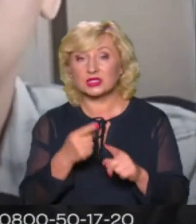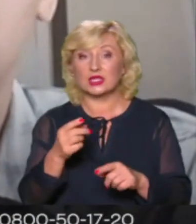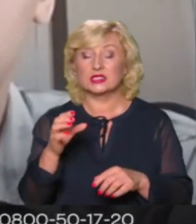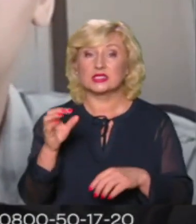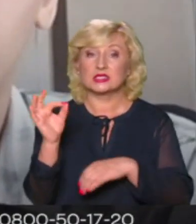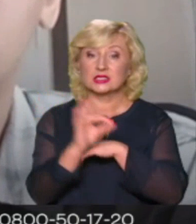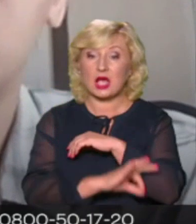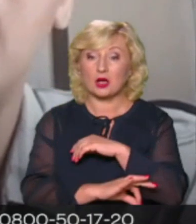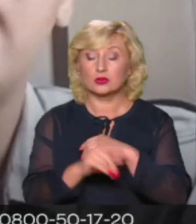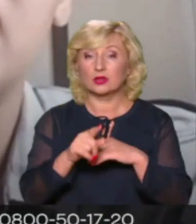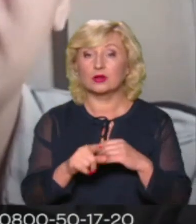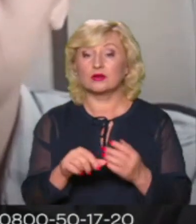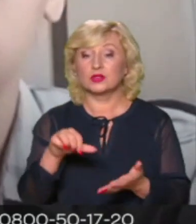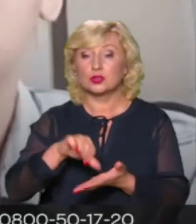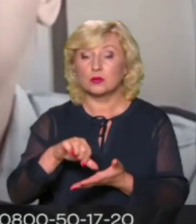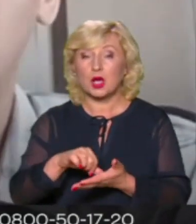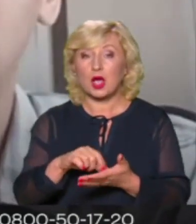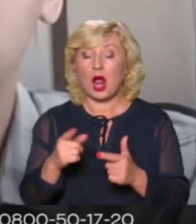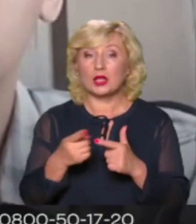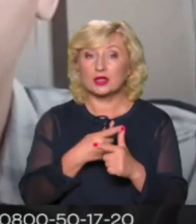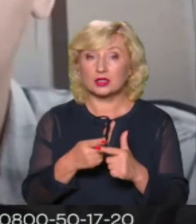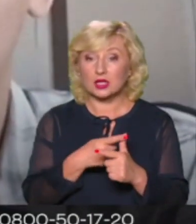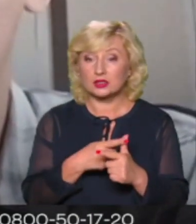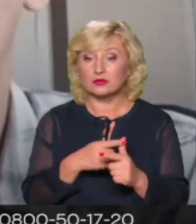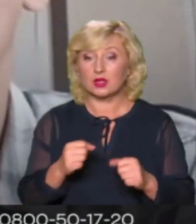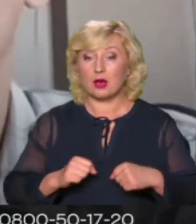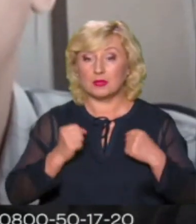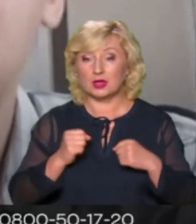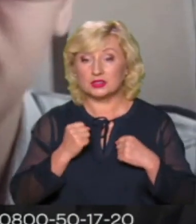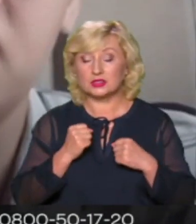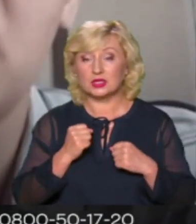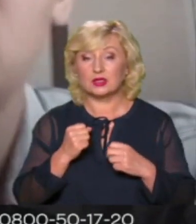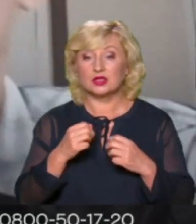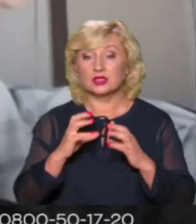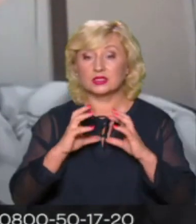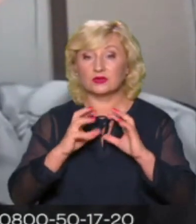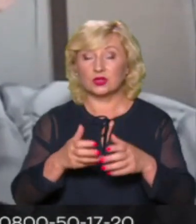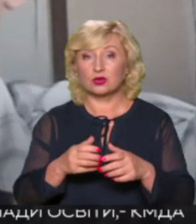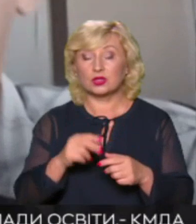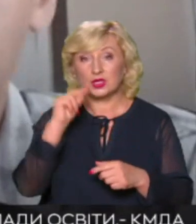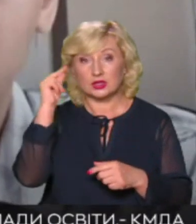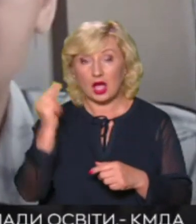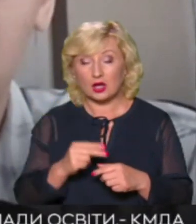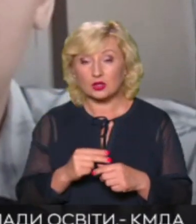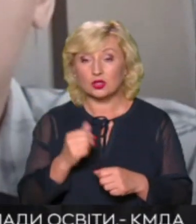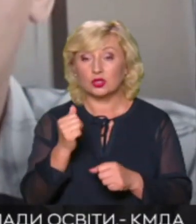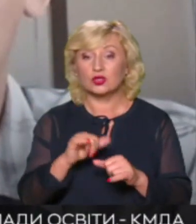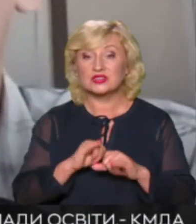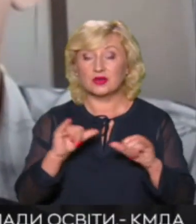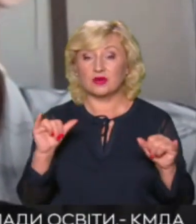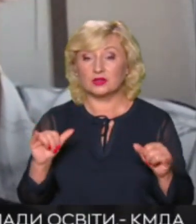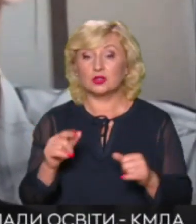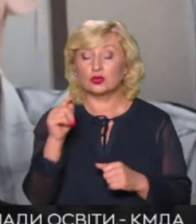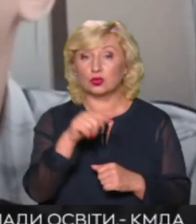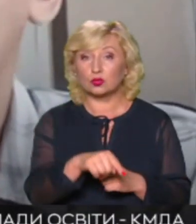і вона виступає як така альтернатива, намагається виступати фабрика світу альтернативна Китаю, розвиватися. Тому